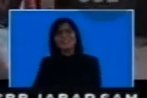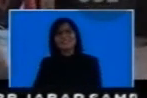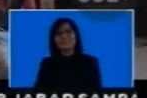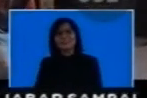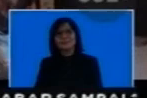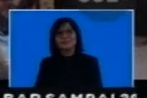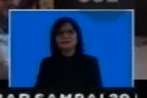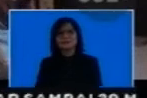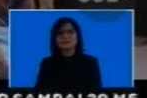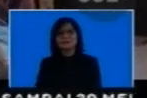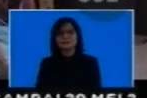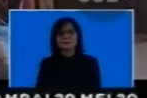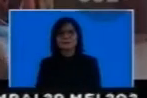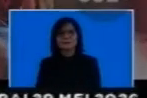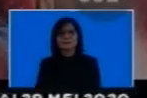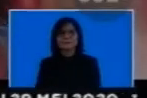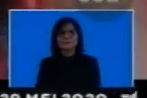bergembira.